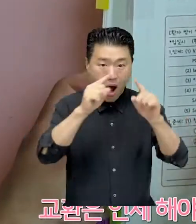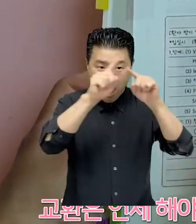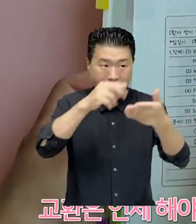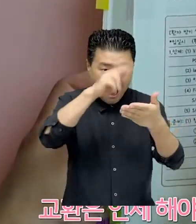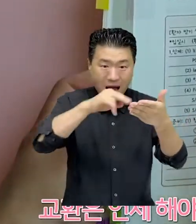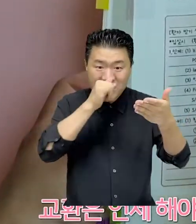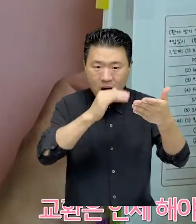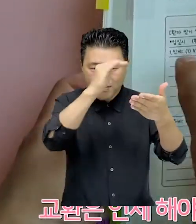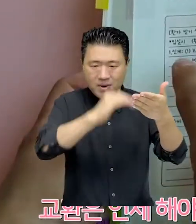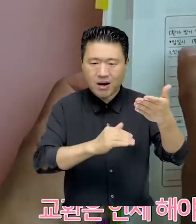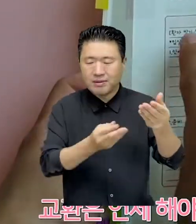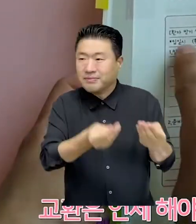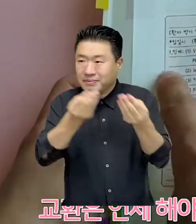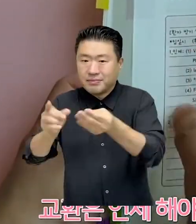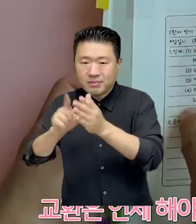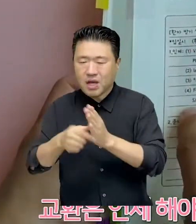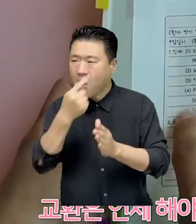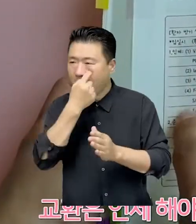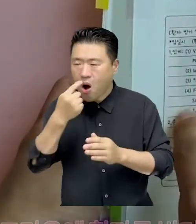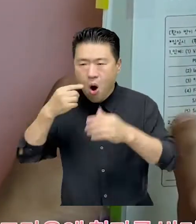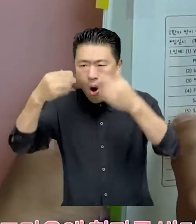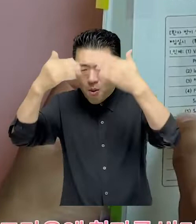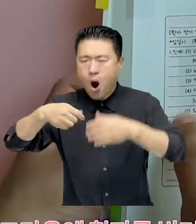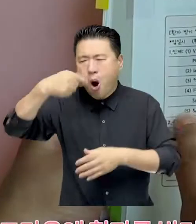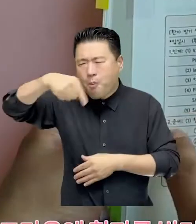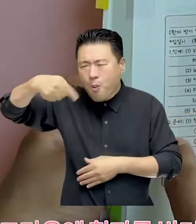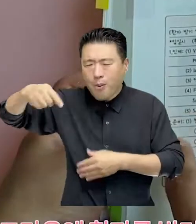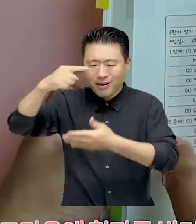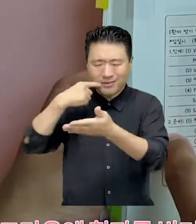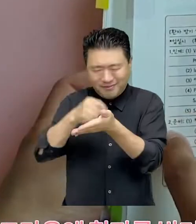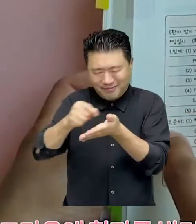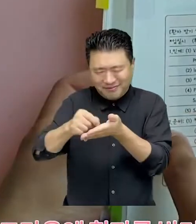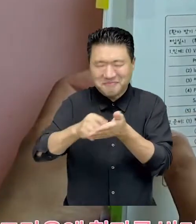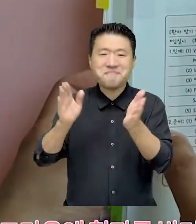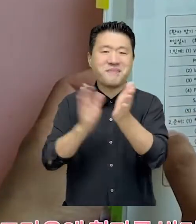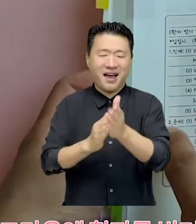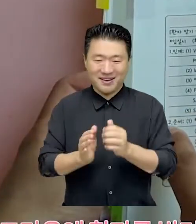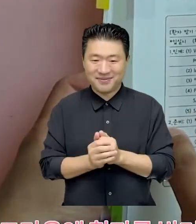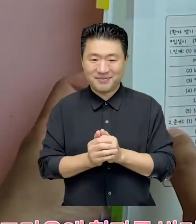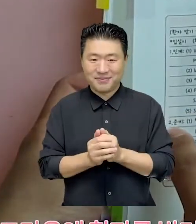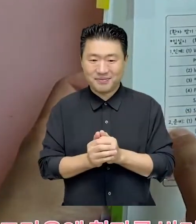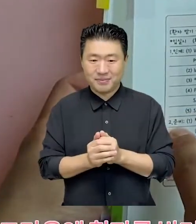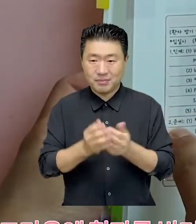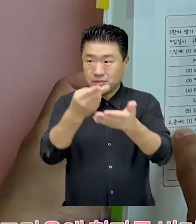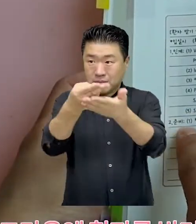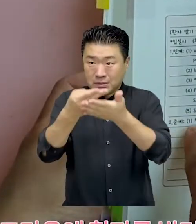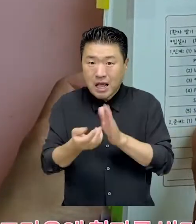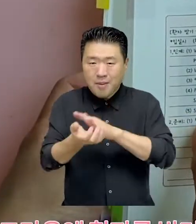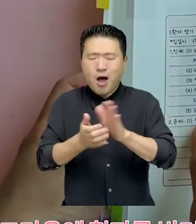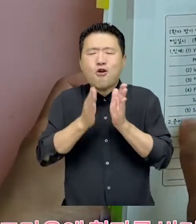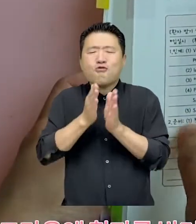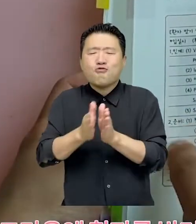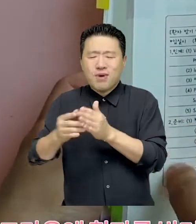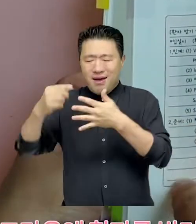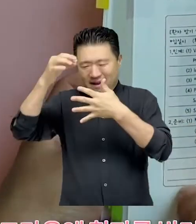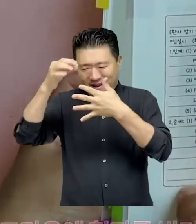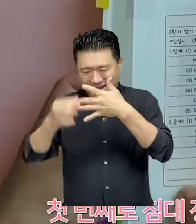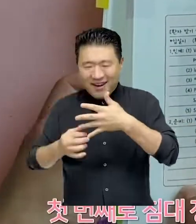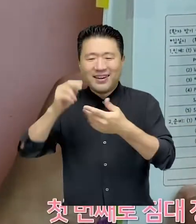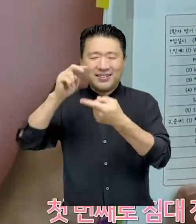그리고 동의서가 있는지 인계받을 때 확인해야 되는 사항들을 적어보았고요. 그 다음에 환자를 받기 전에 준비해야